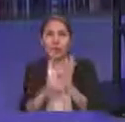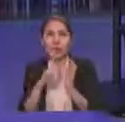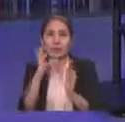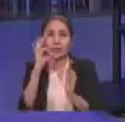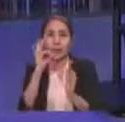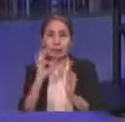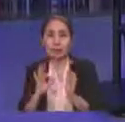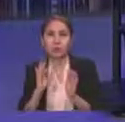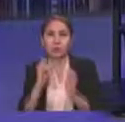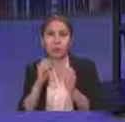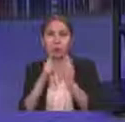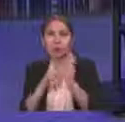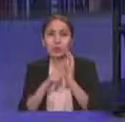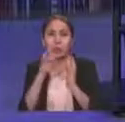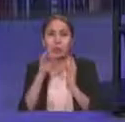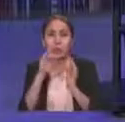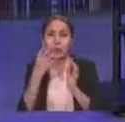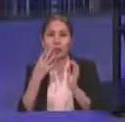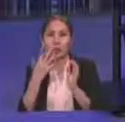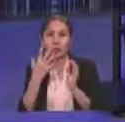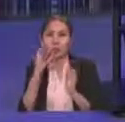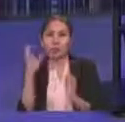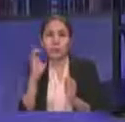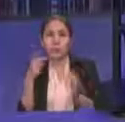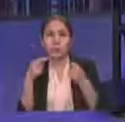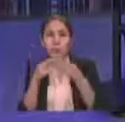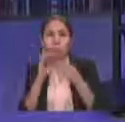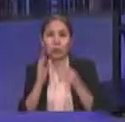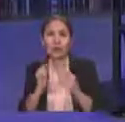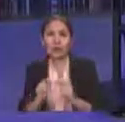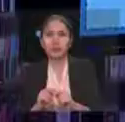gradus 17 minut 45 sekundga teng ekan.